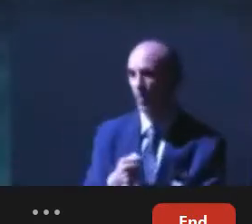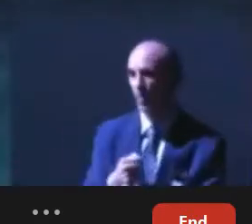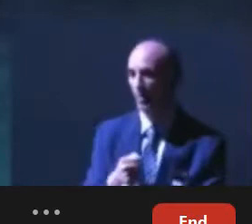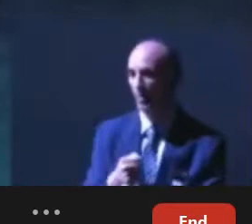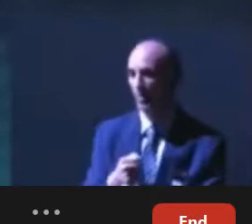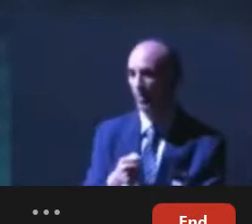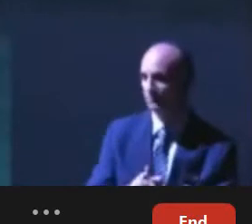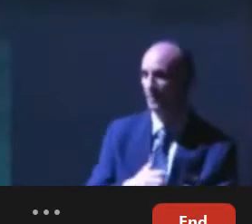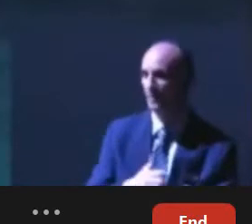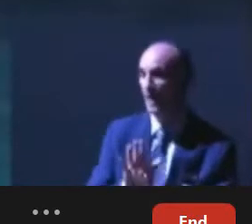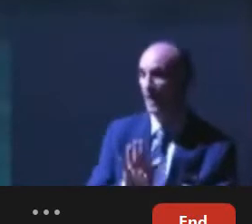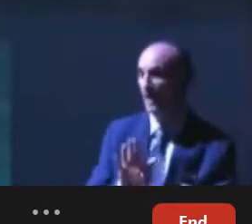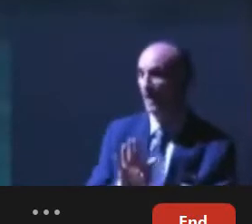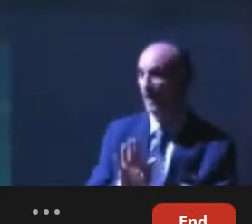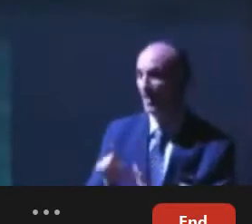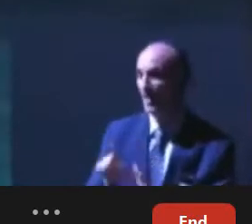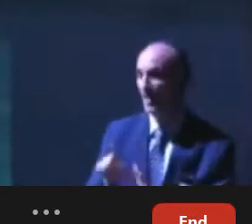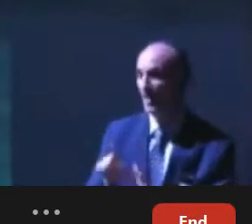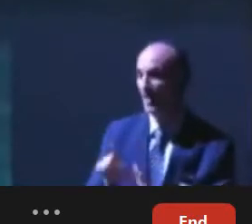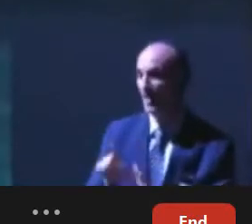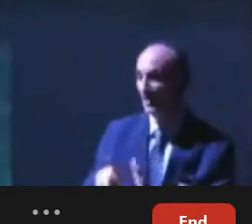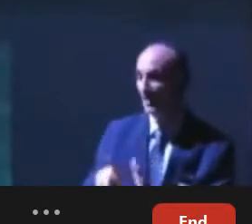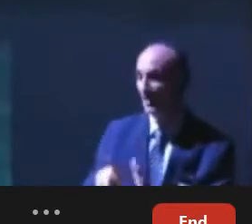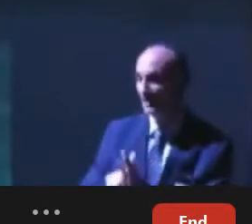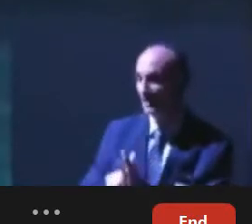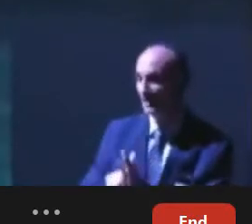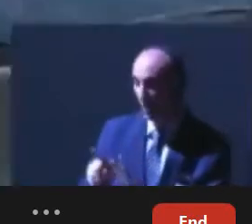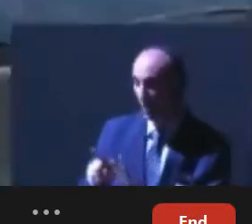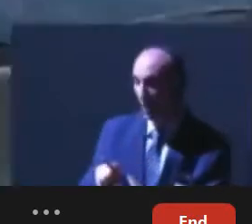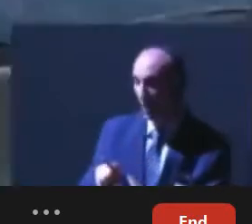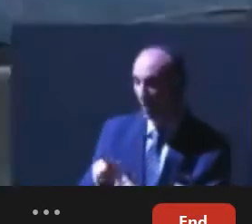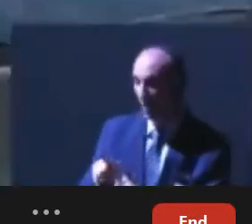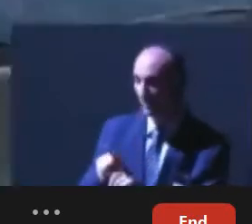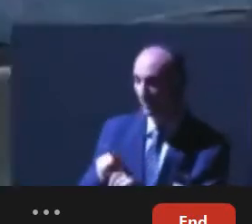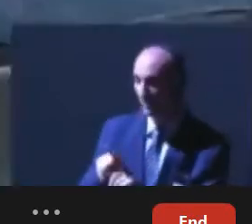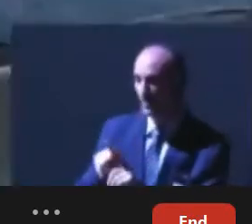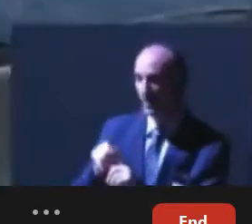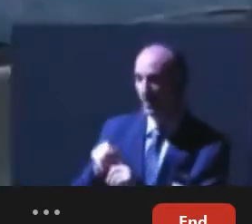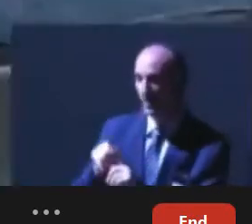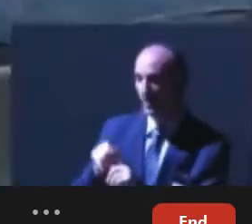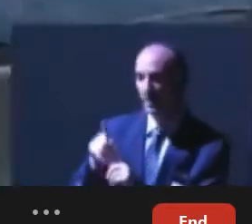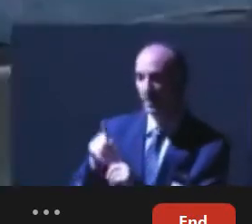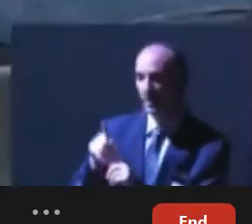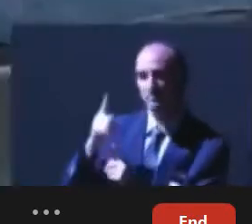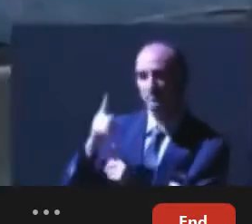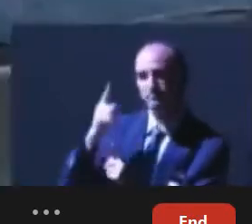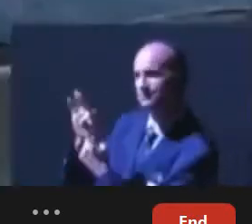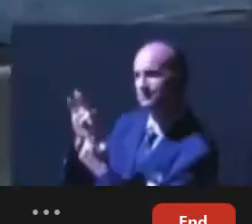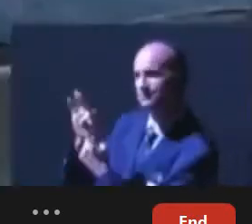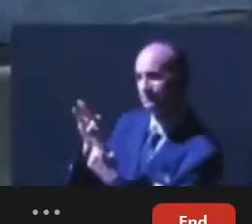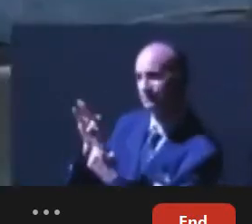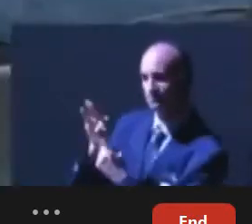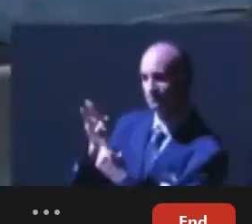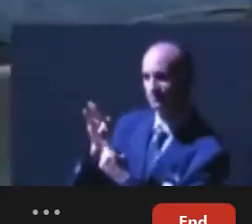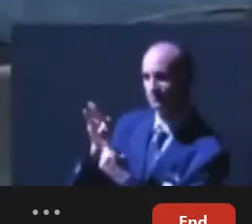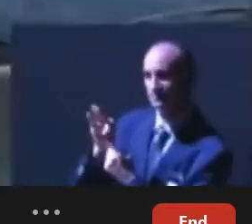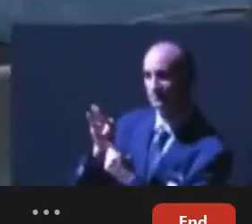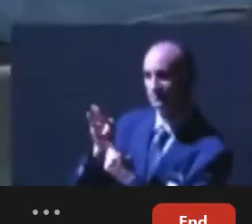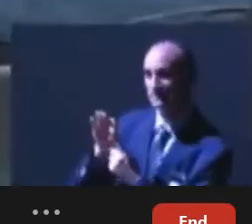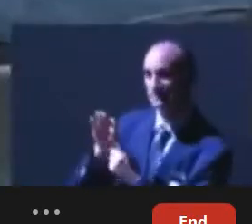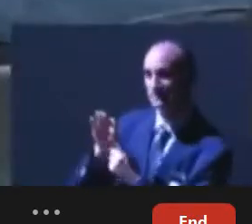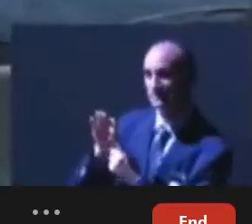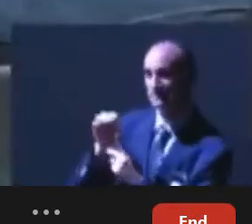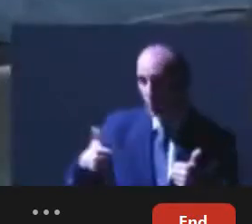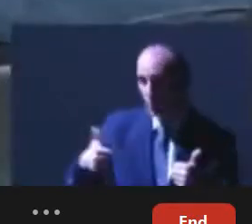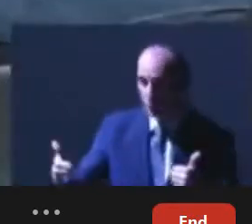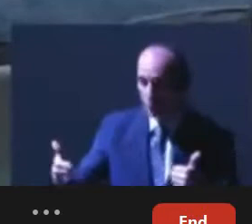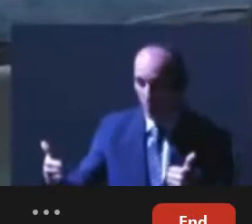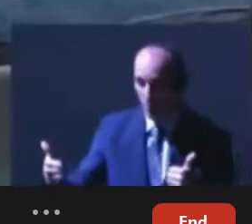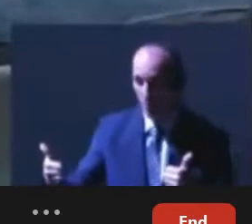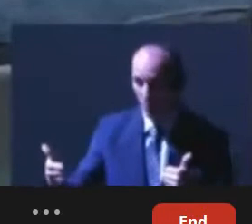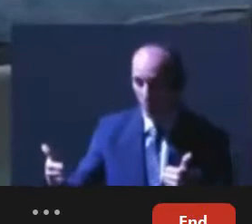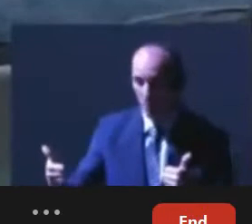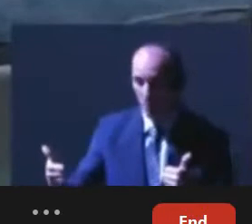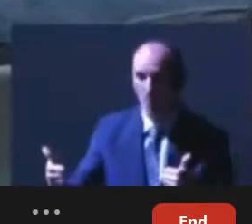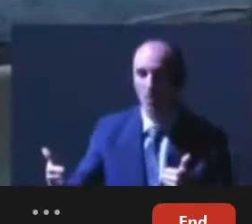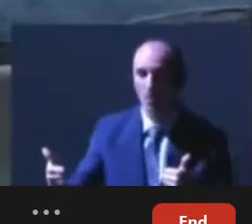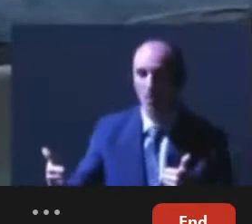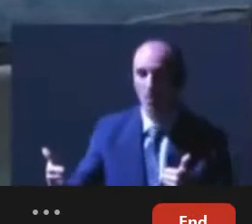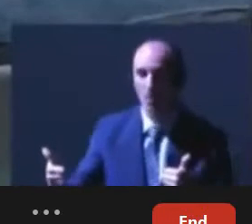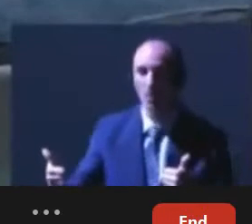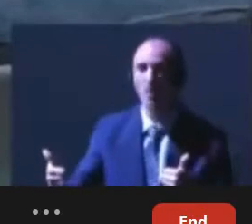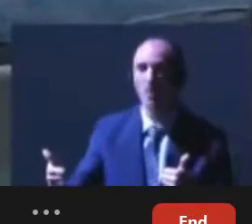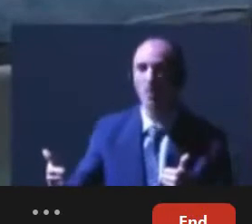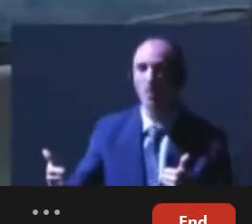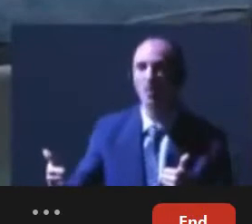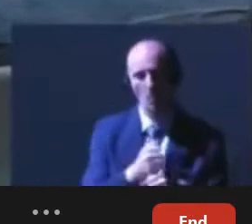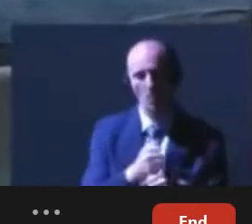nó sẽ cái sự tăng tốc, nói nôm na là như vậy. Nếu mà bất cứ ai mà thực hiện cái công việc của mình thì tất cả chúng